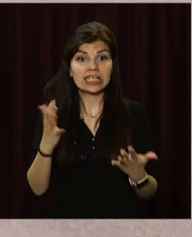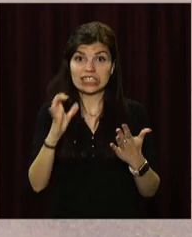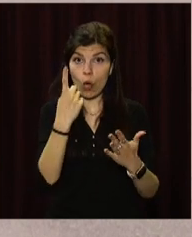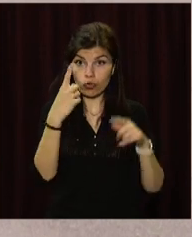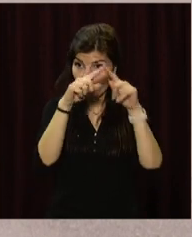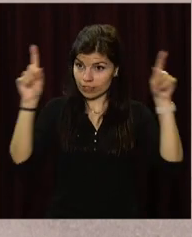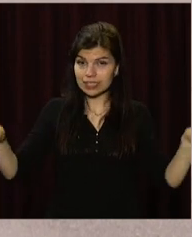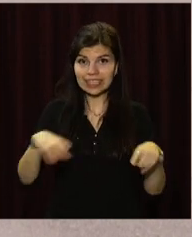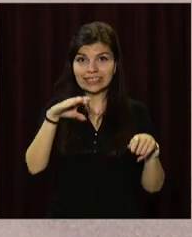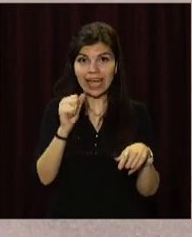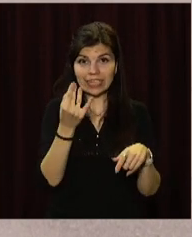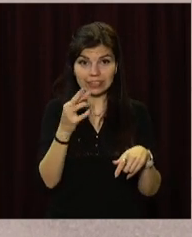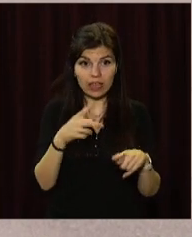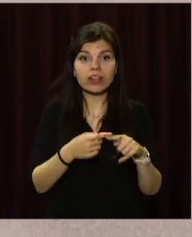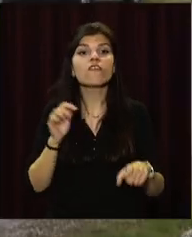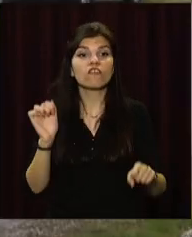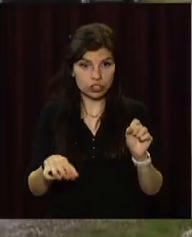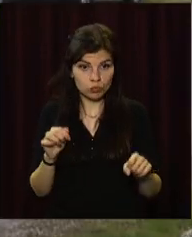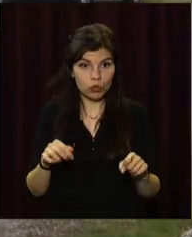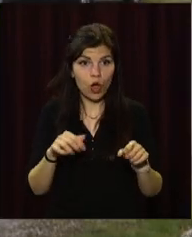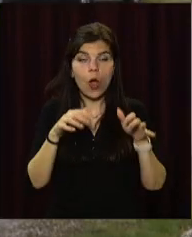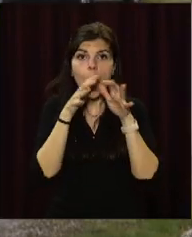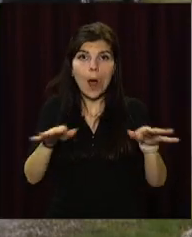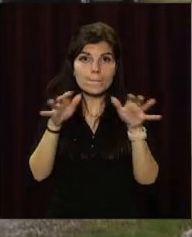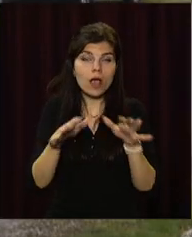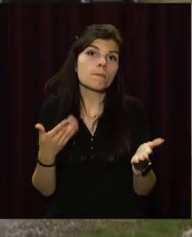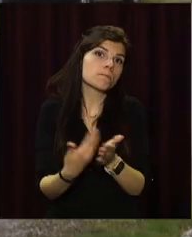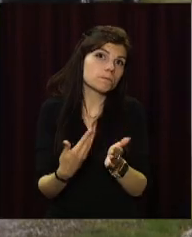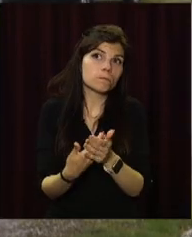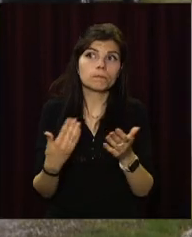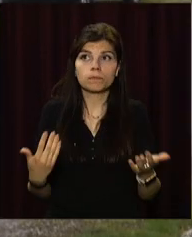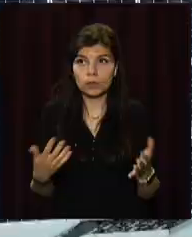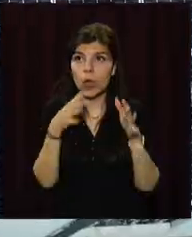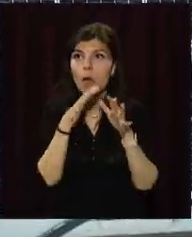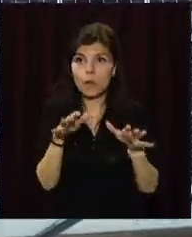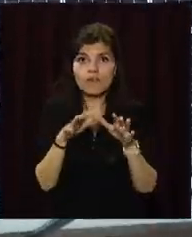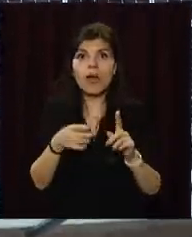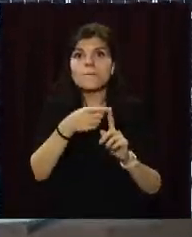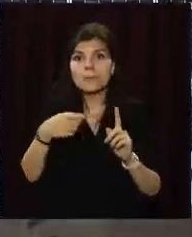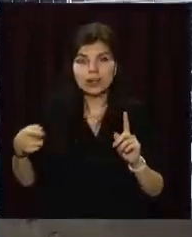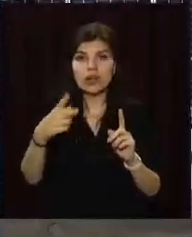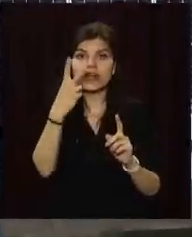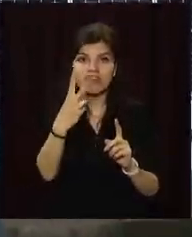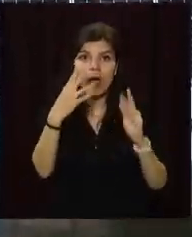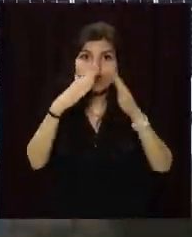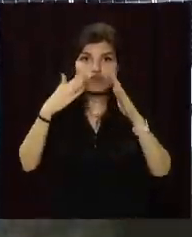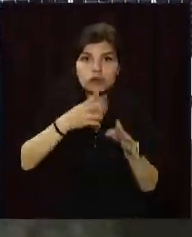то це можливо опалювати десь у опалювальний період два